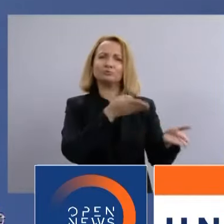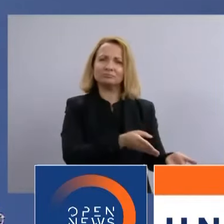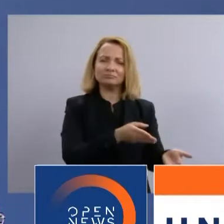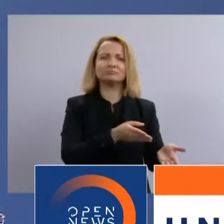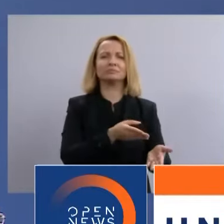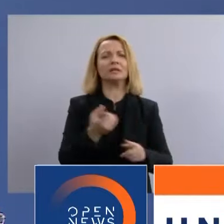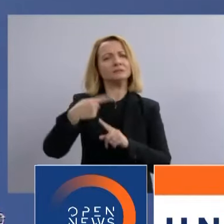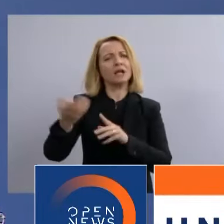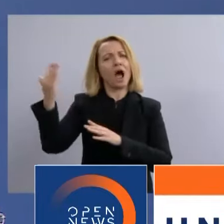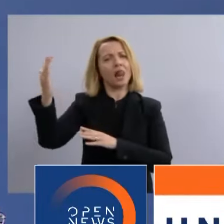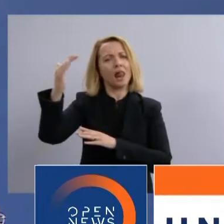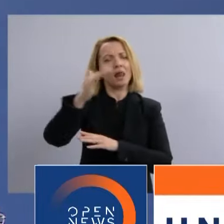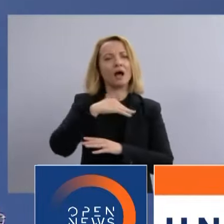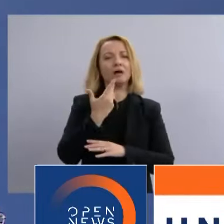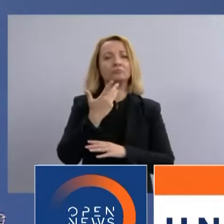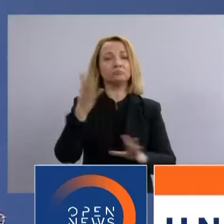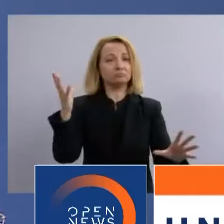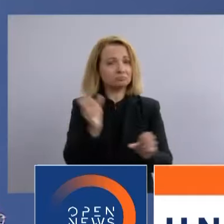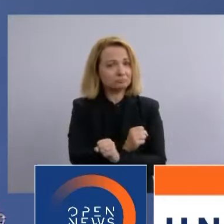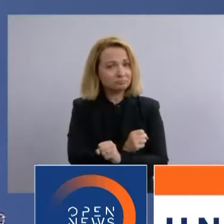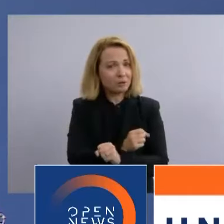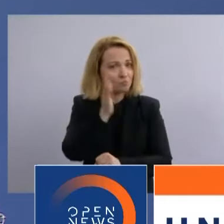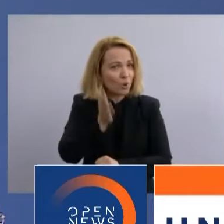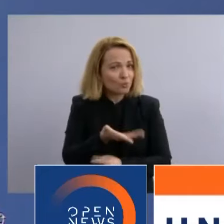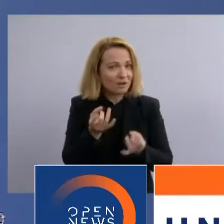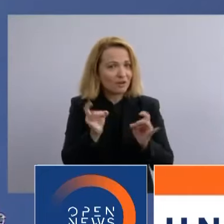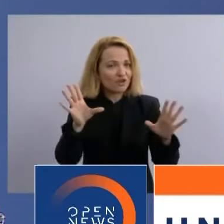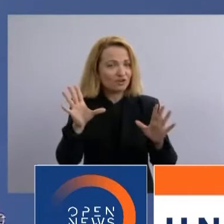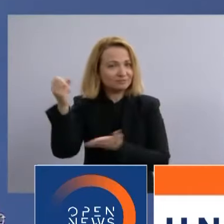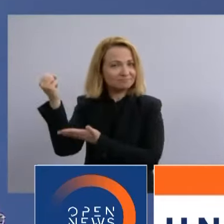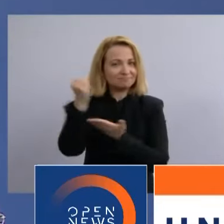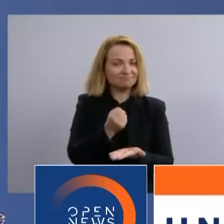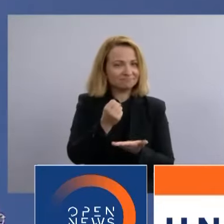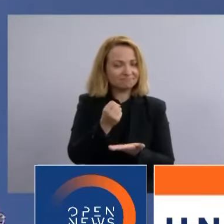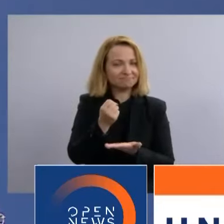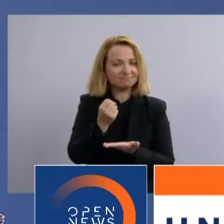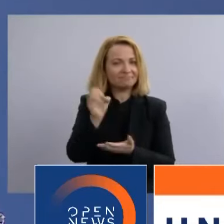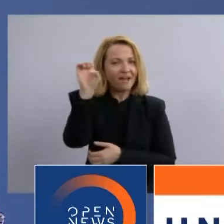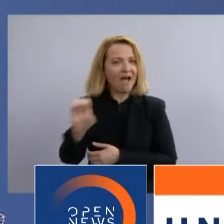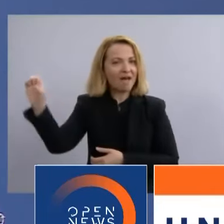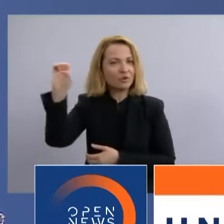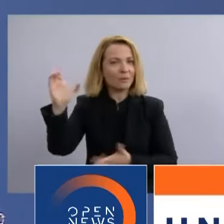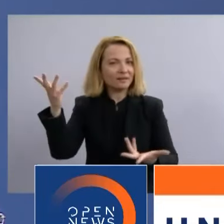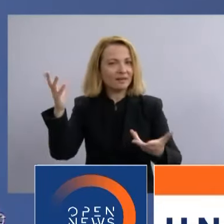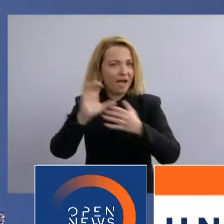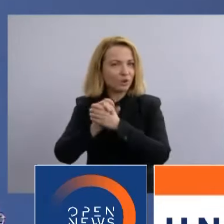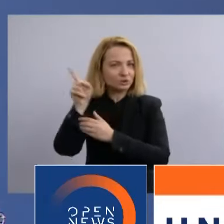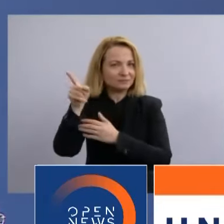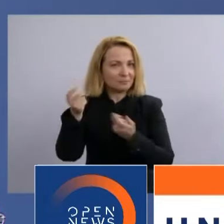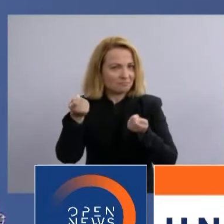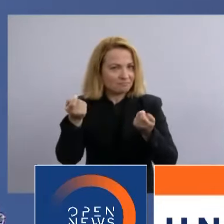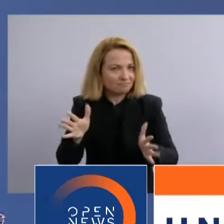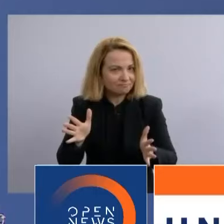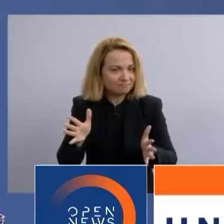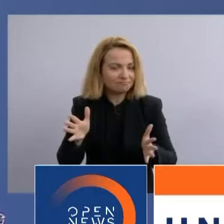ποτέ πραγματοποιηθεί χωρίς την χρηματοδοτική υποστήριξη της Ευρωπαϊκής Ένωσης.